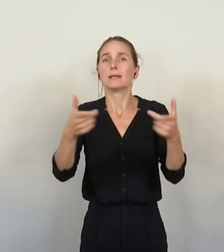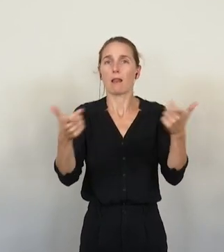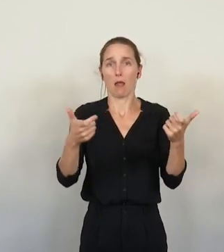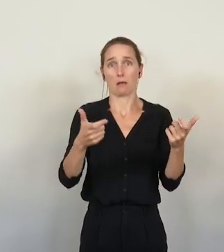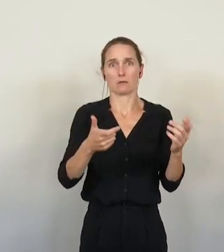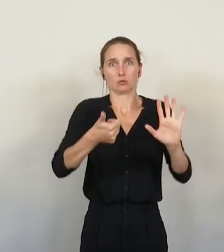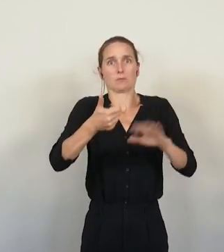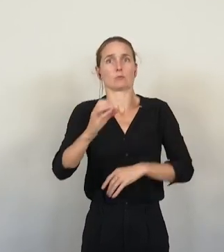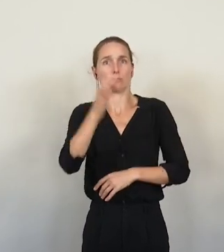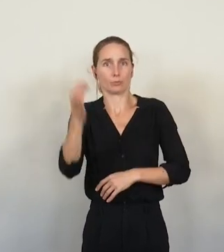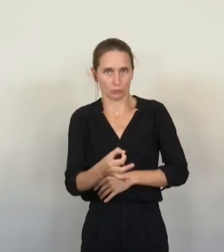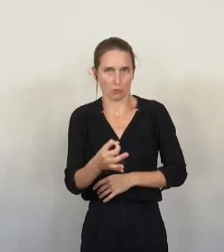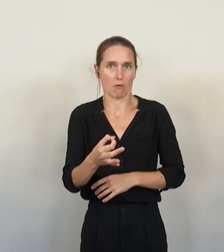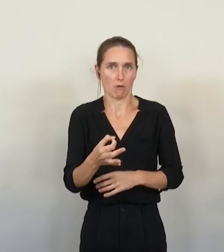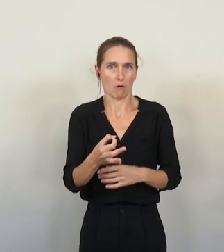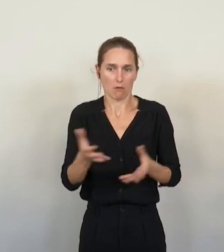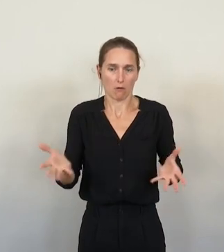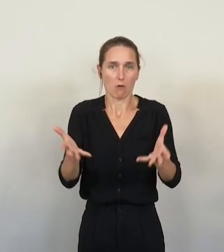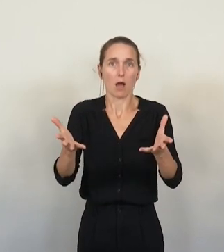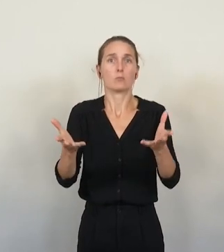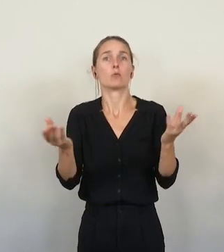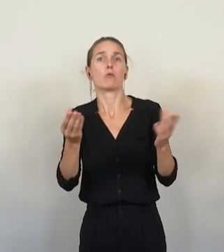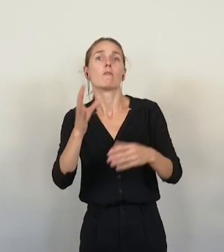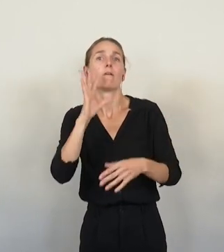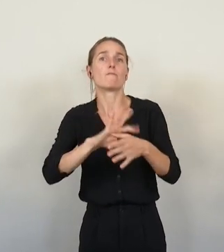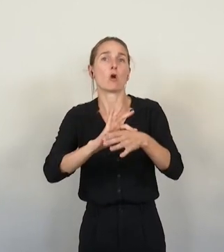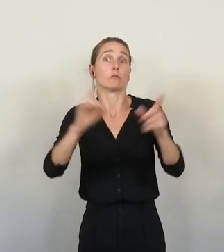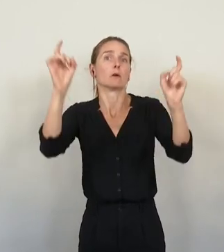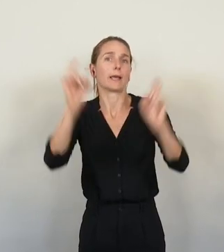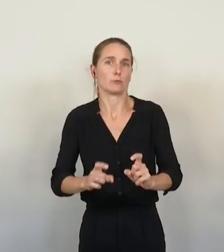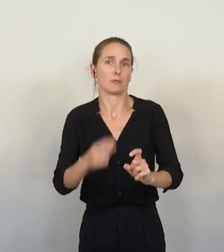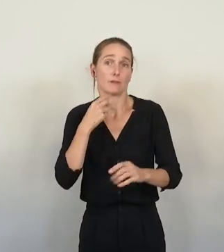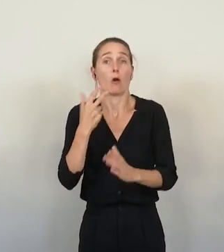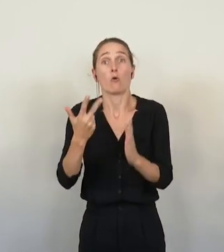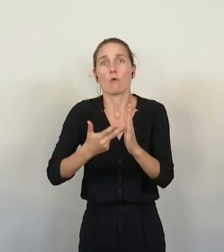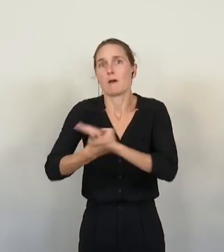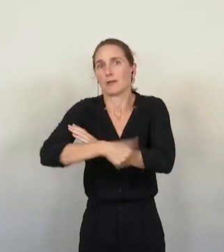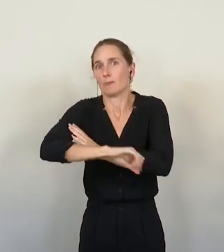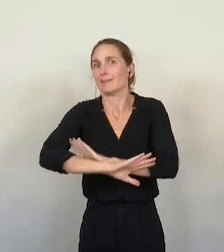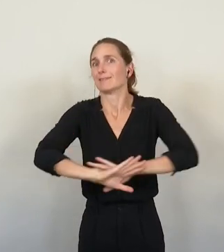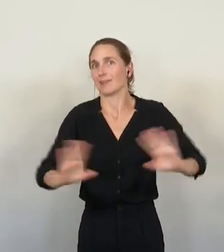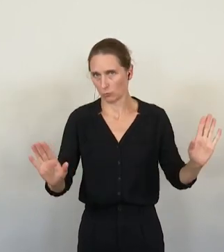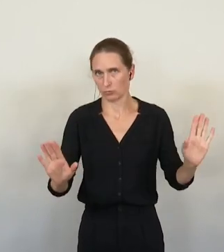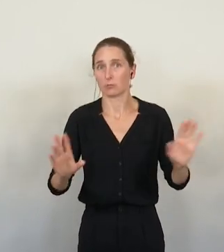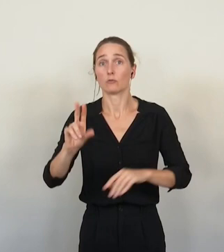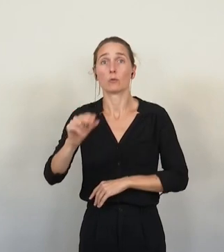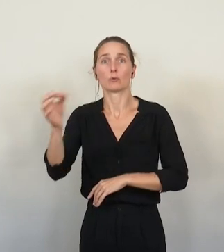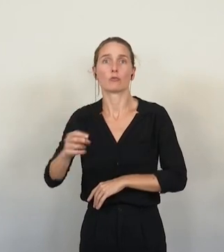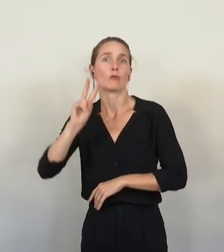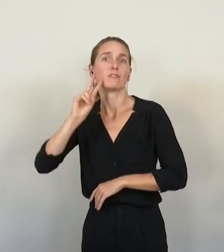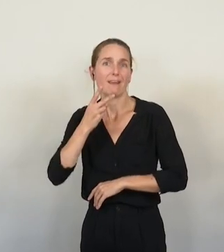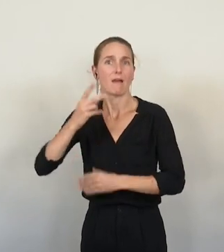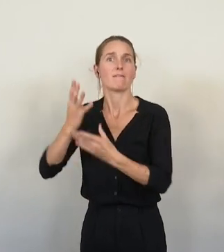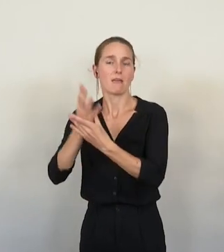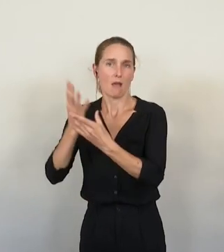la de la de la viande 3 jours par semaine en moyenne 30 % de végétarien et végétariens végan